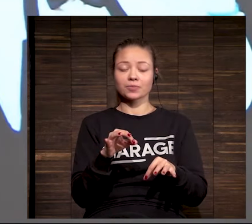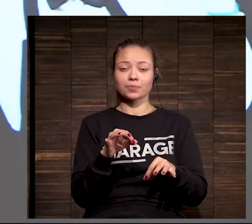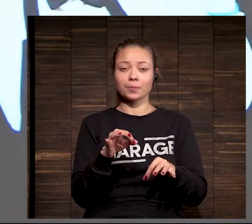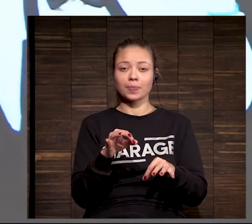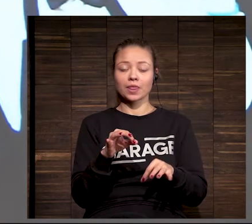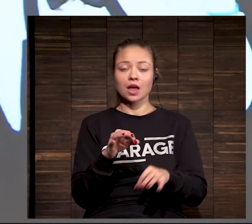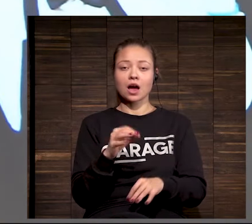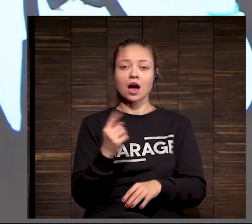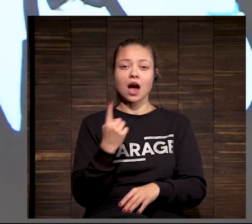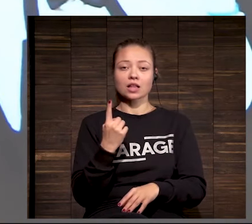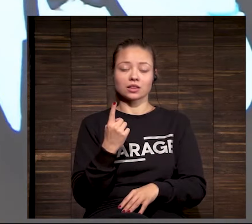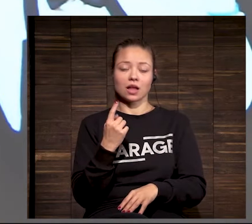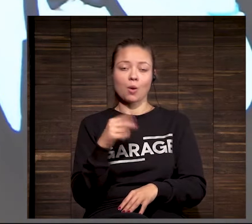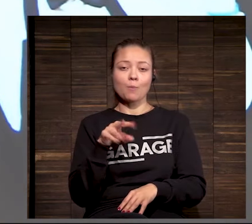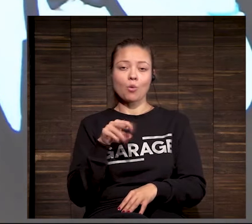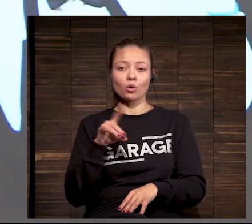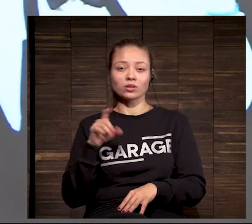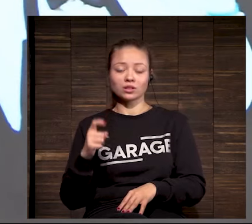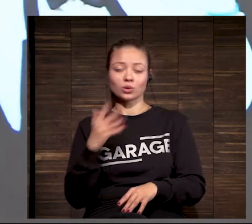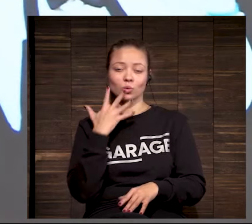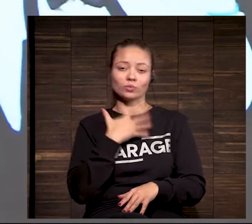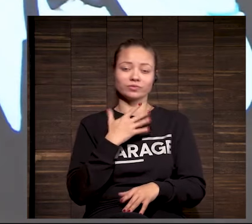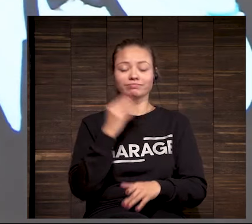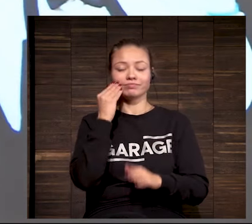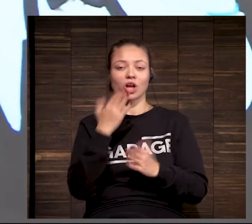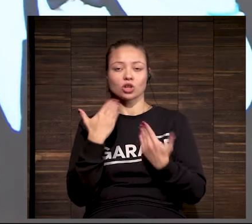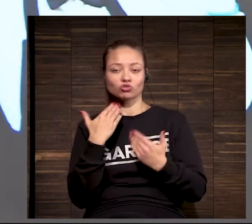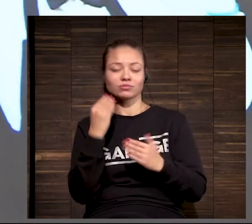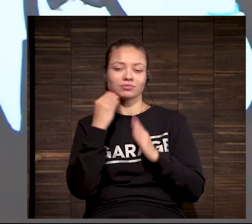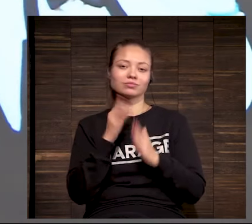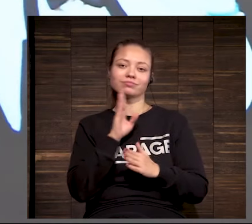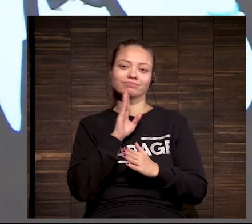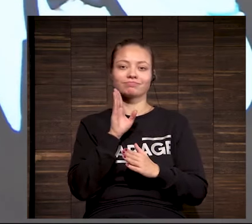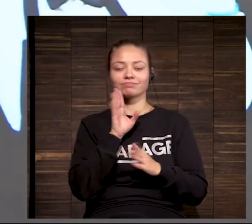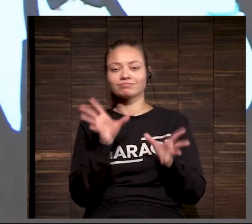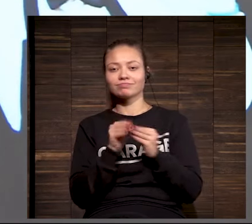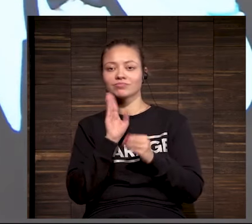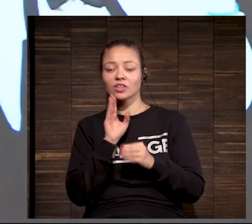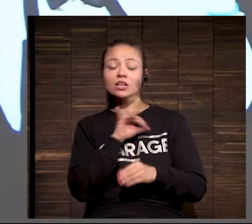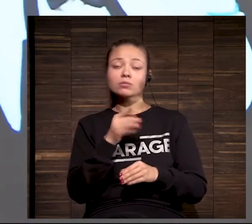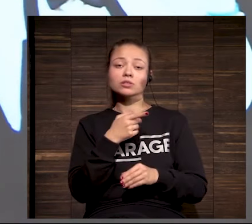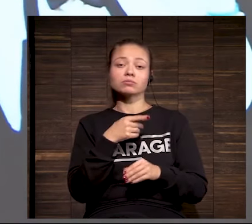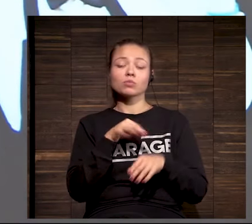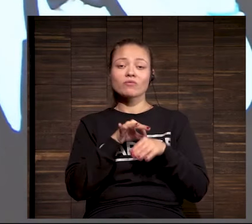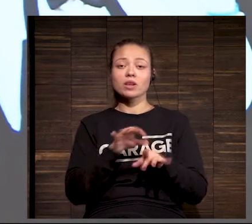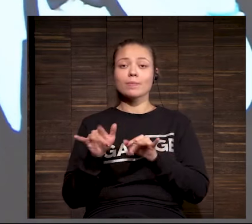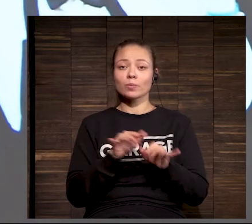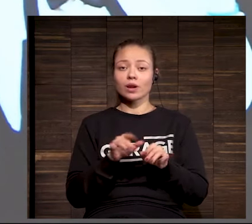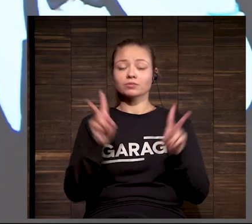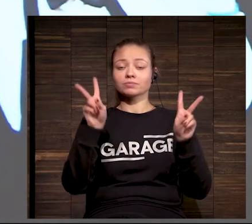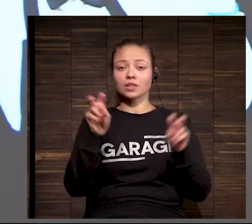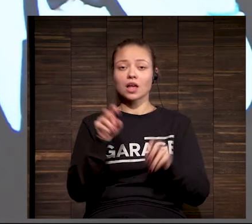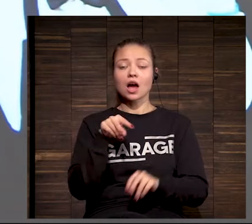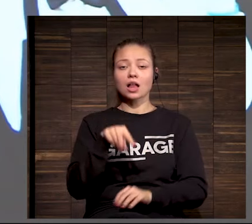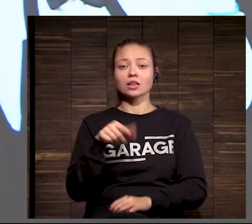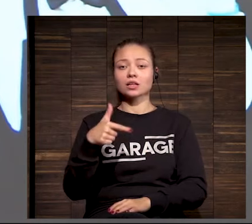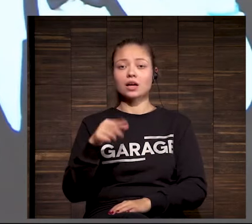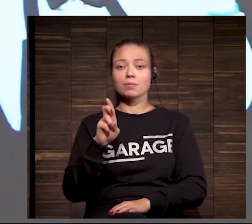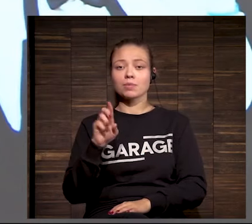однополой любви однополых отношений и мы провели мероприятие который мы назвали лгбт 50 вот что интересно